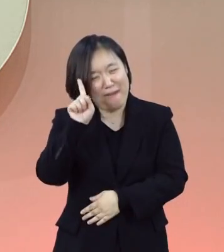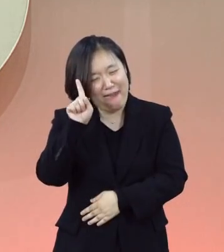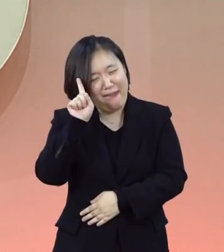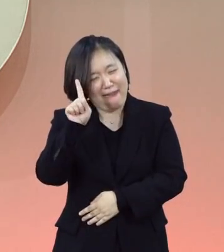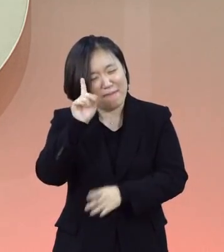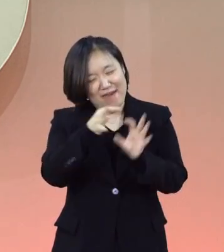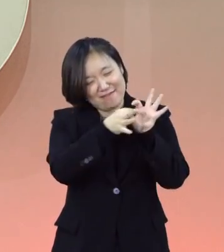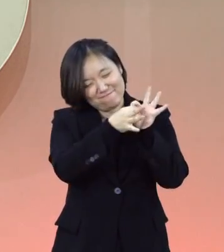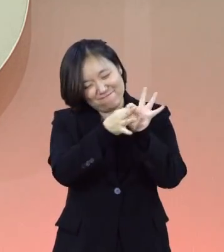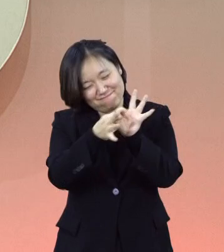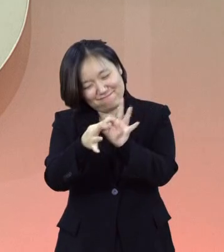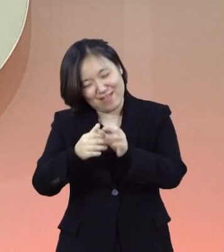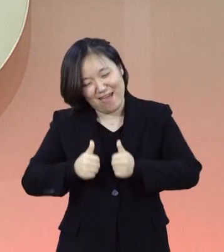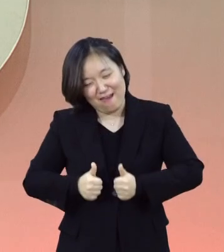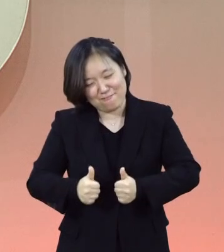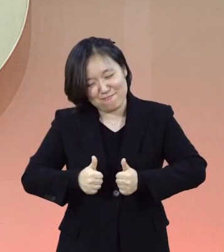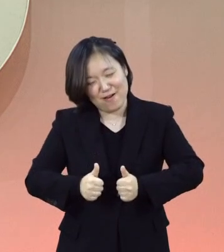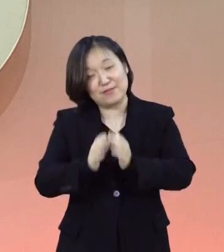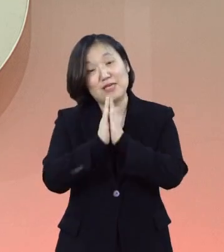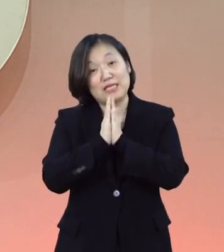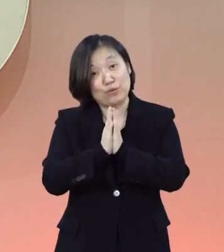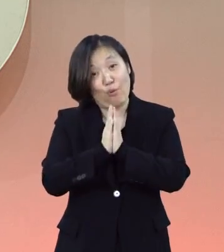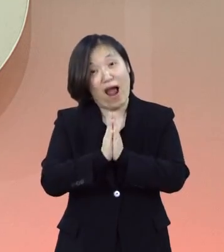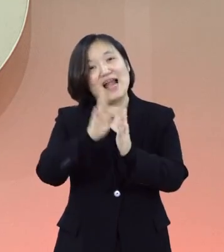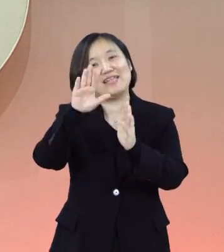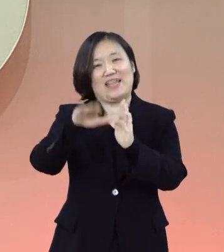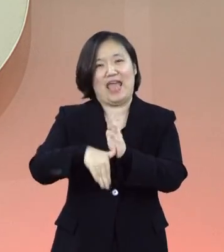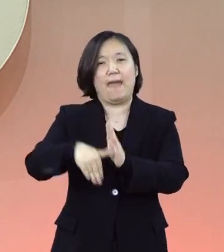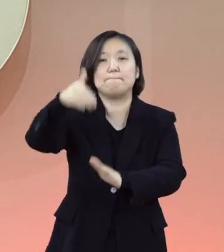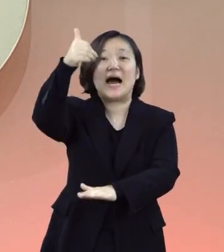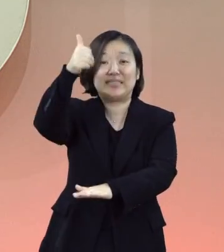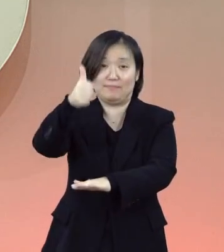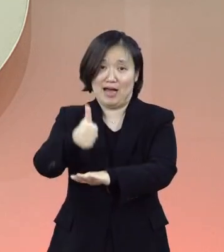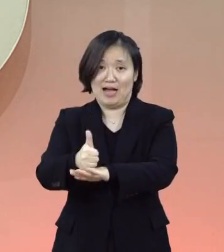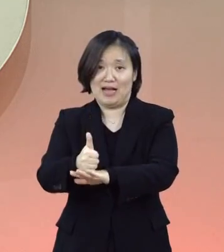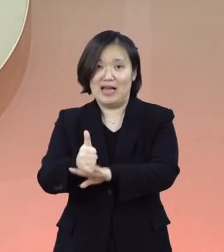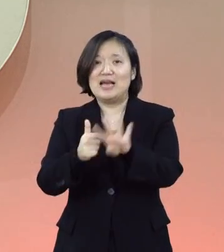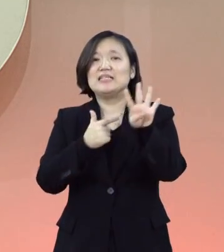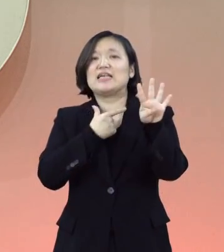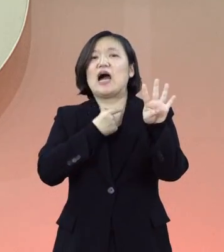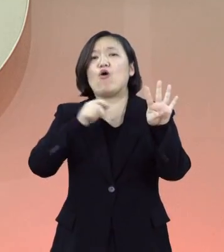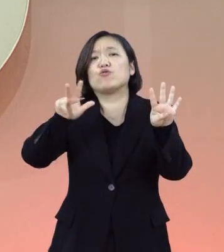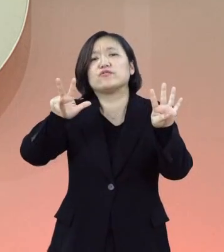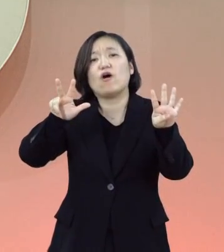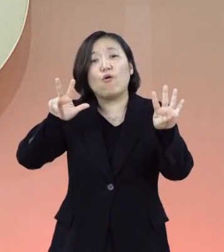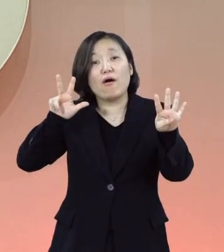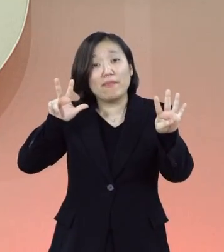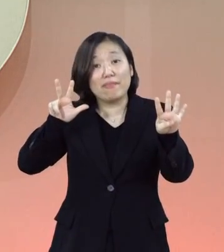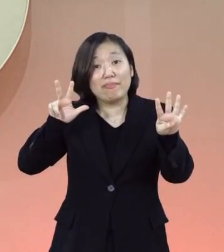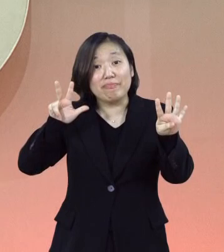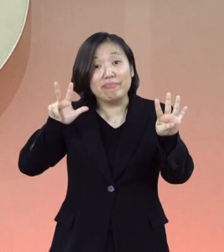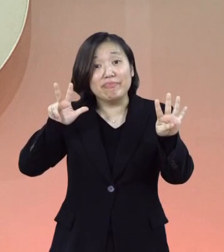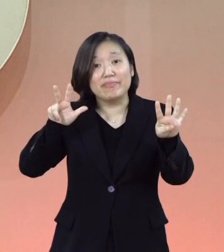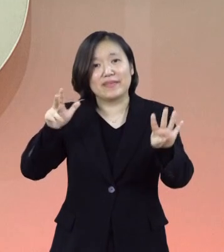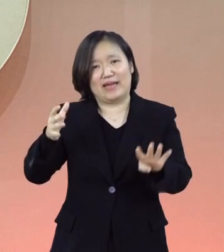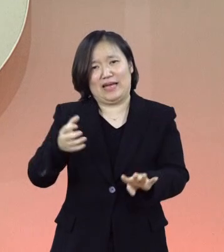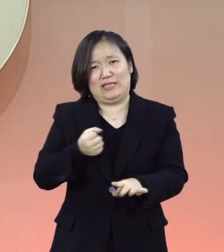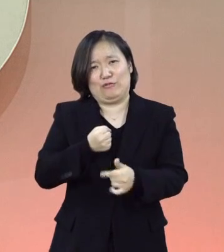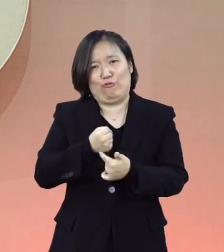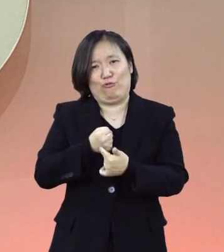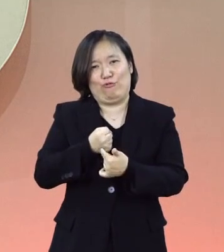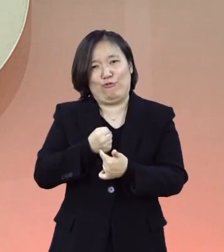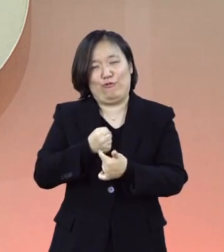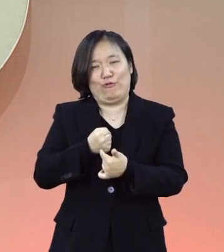반드시 기도의 마지막은 이 보리심, 이 사홍서원과 원공법계 재중생 차타일시